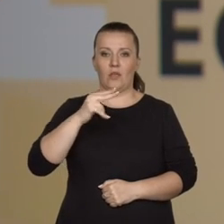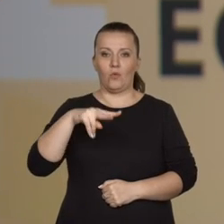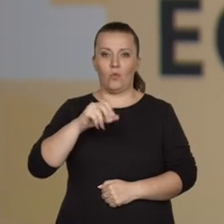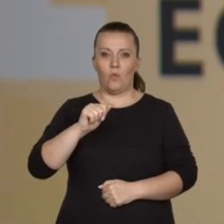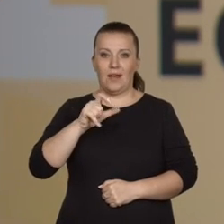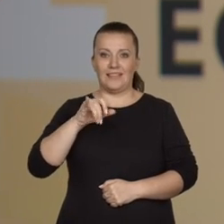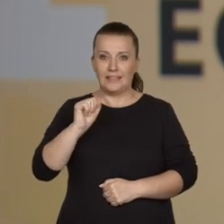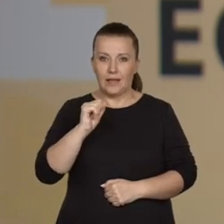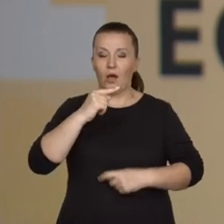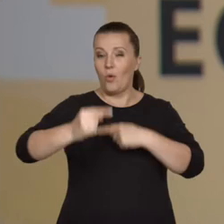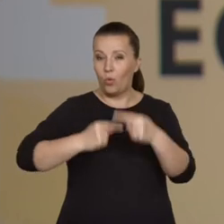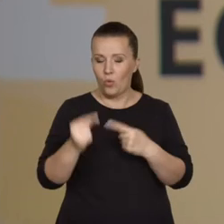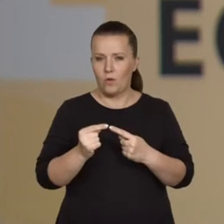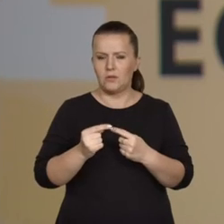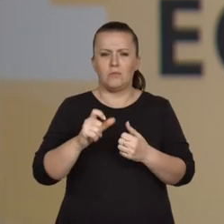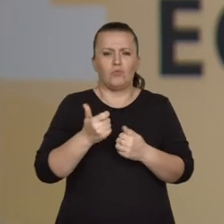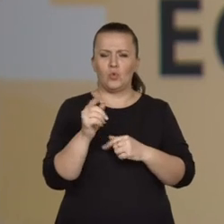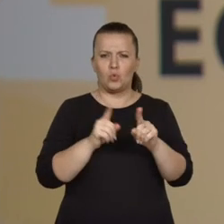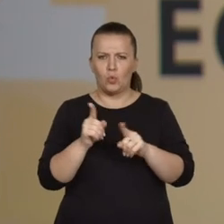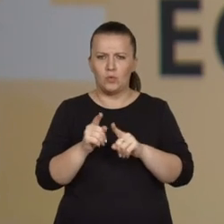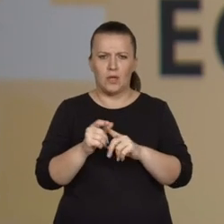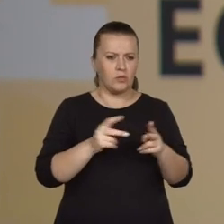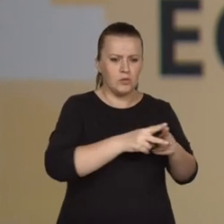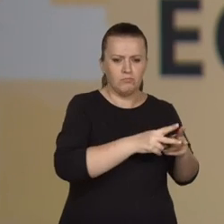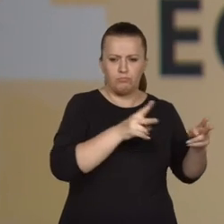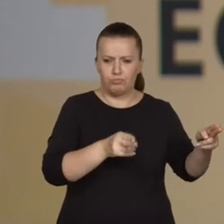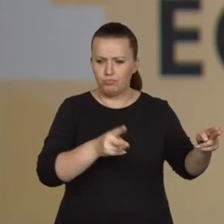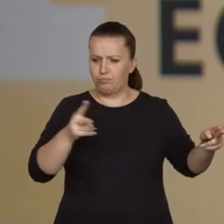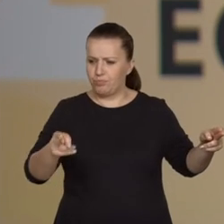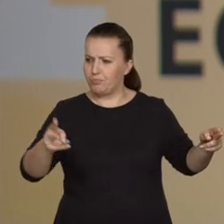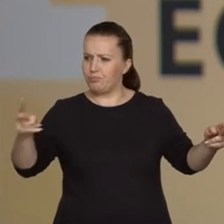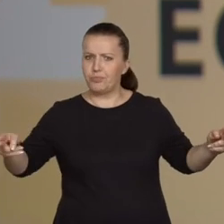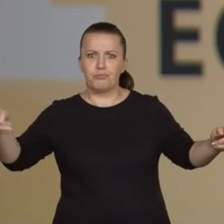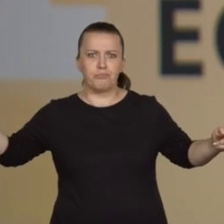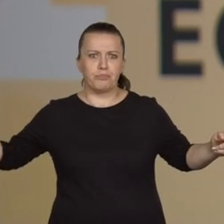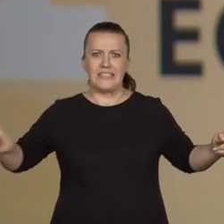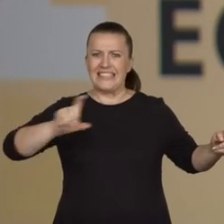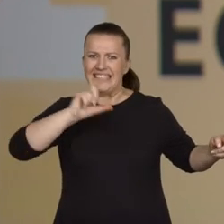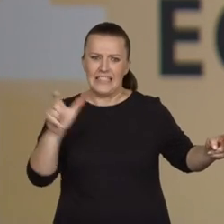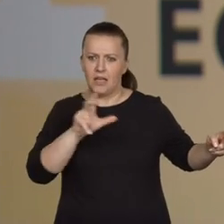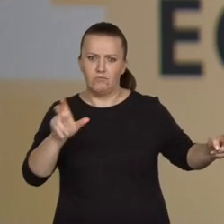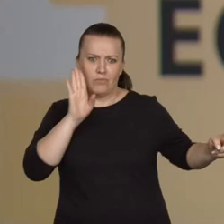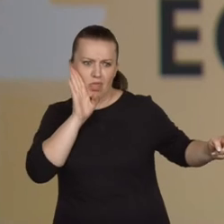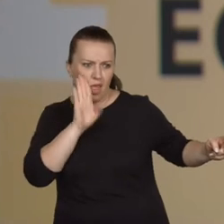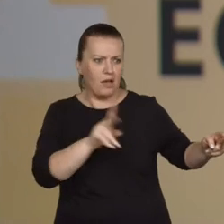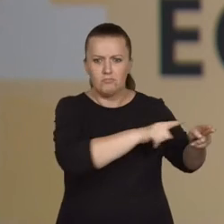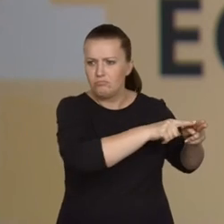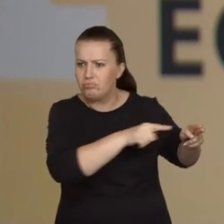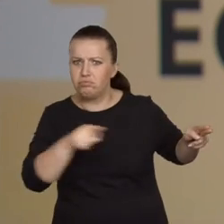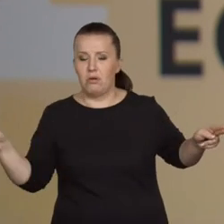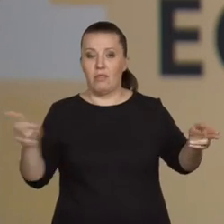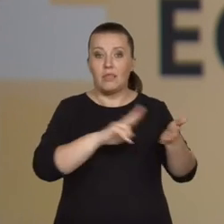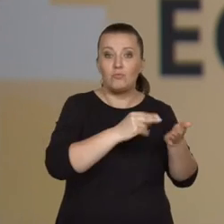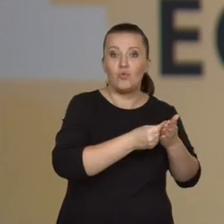przez całe wieki, przez cały okres trwania historii literatury jest niezmienne. Na przykład gatunek, jakim